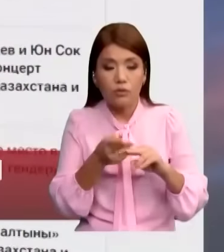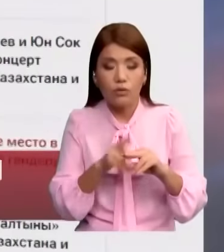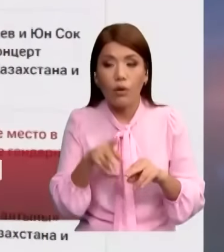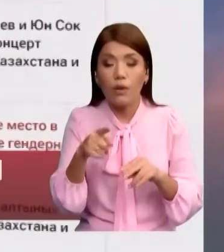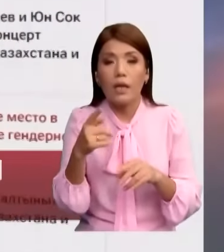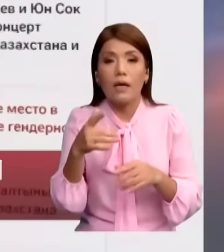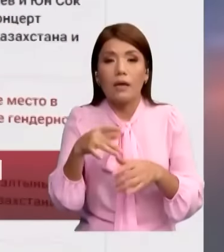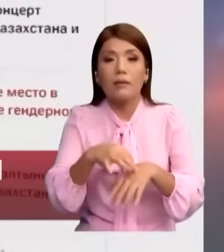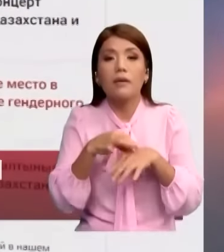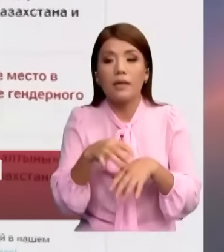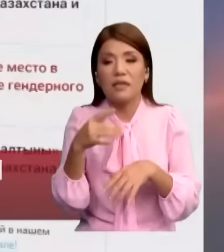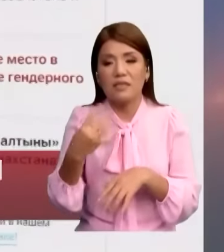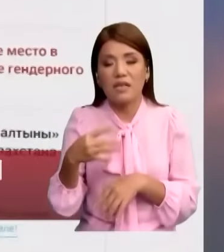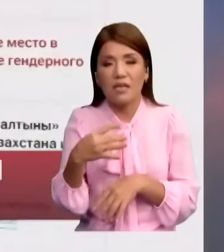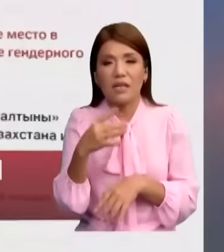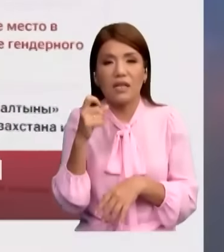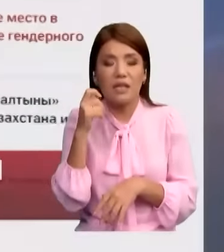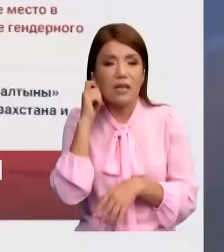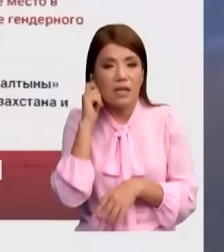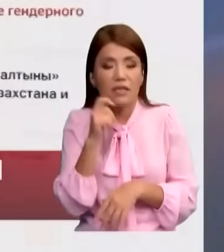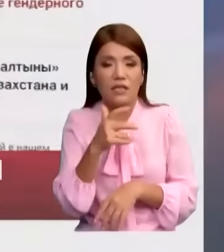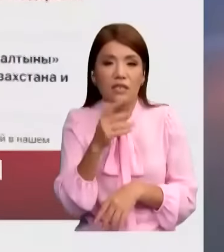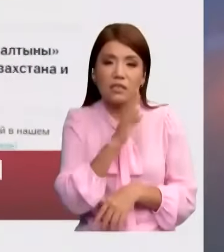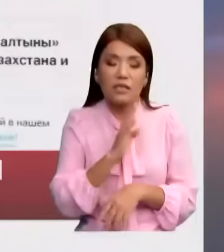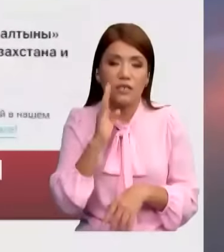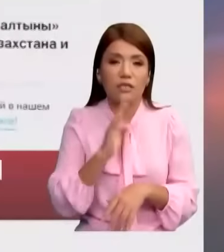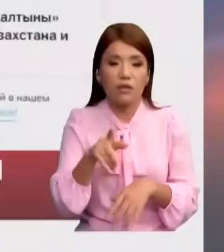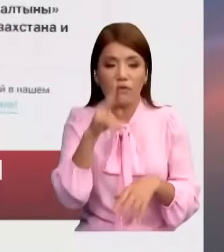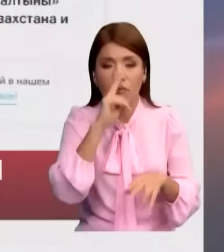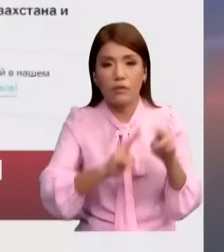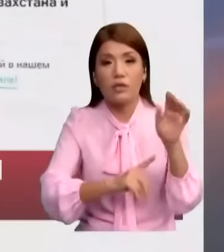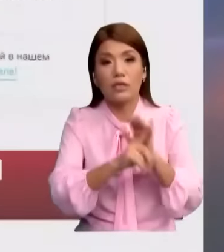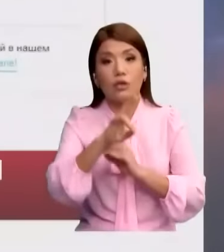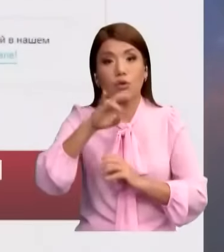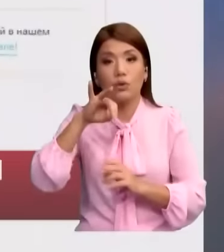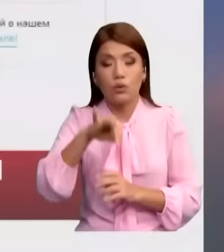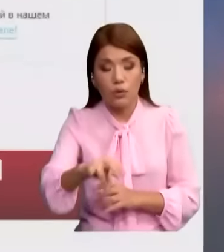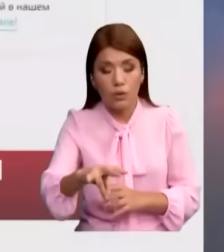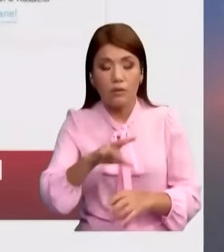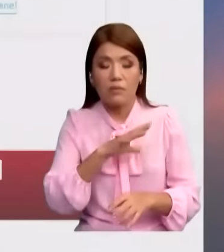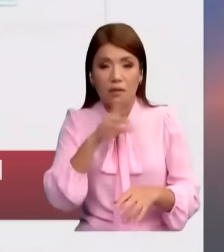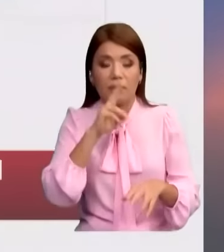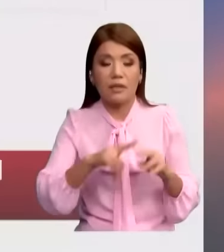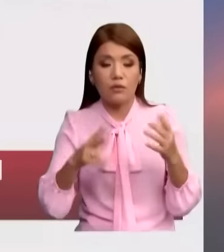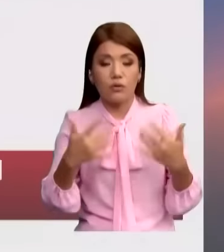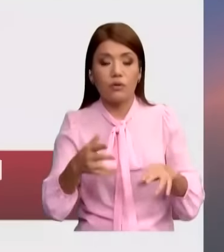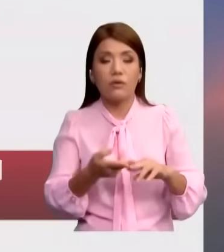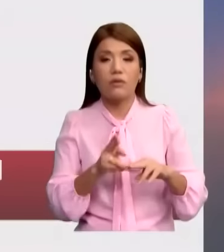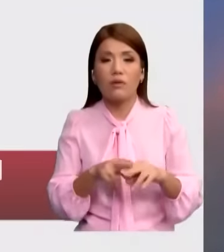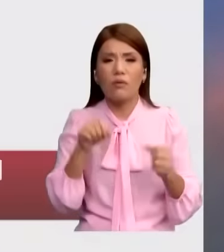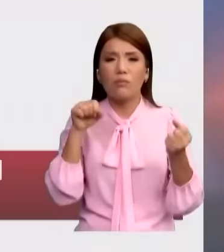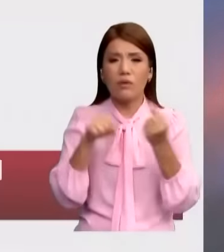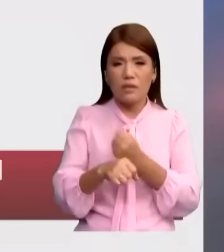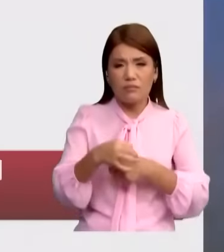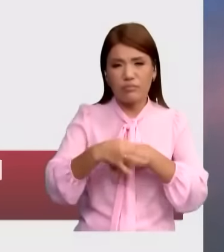данным, останки принадлежат 40-летней женщине, пропавшей без вести в начале июня. По версии следствия, пострадавшая стала жертвой